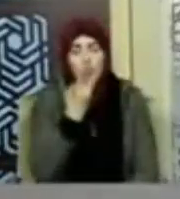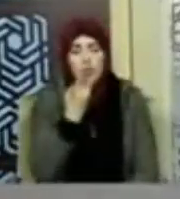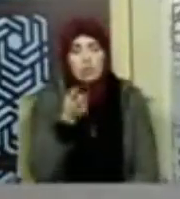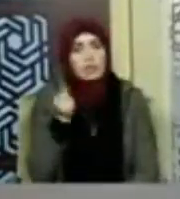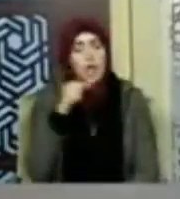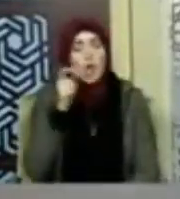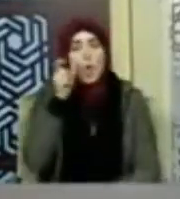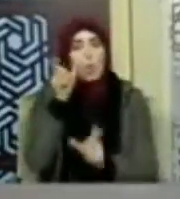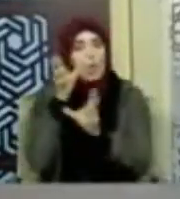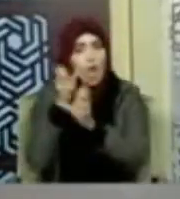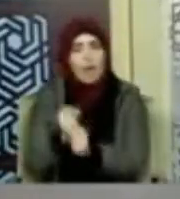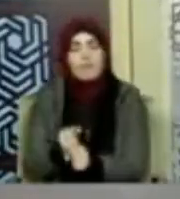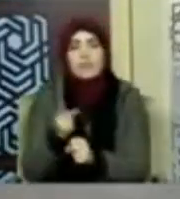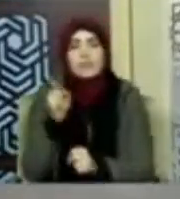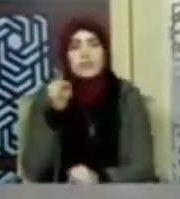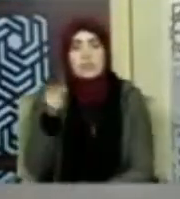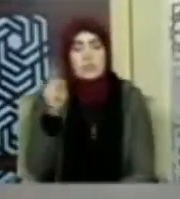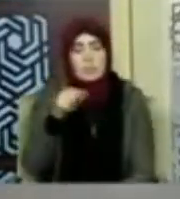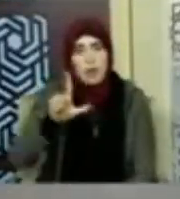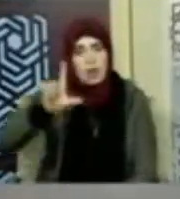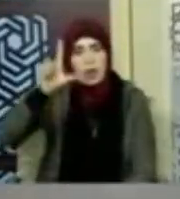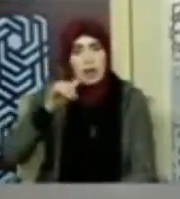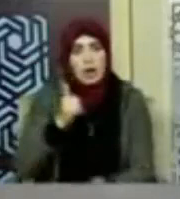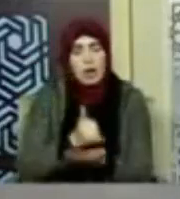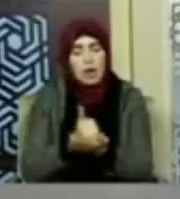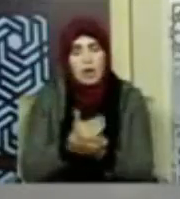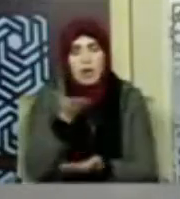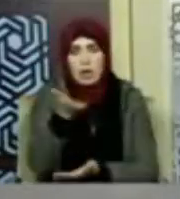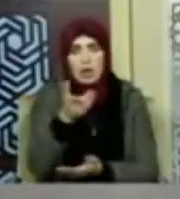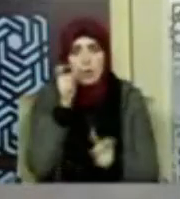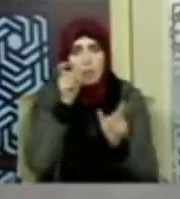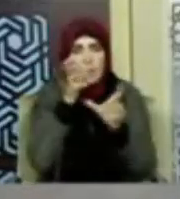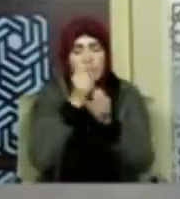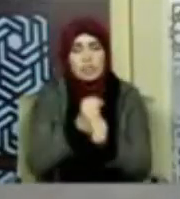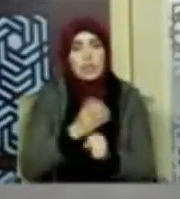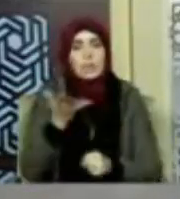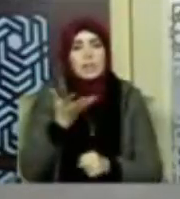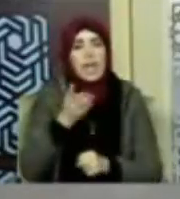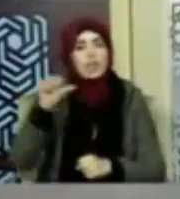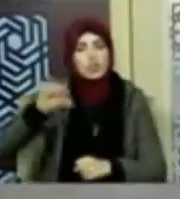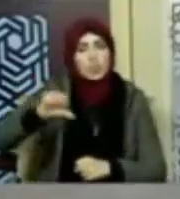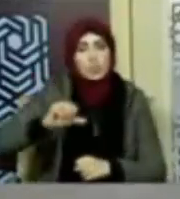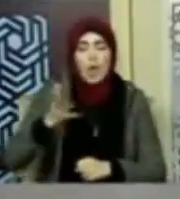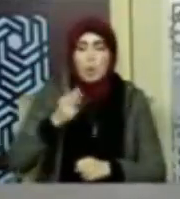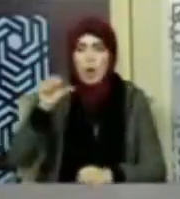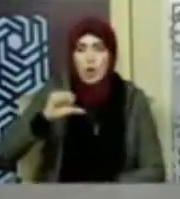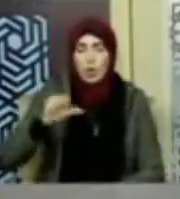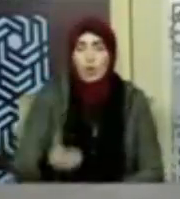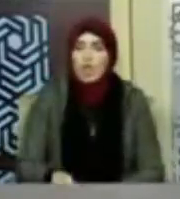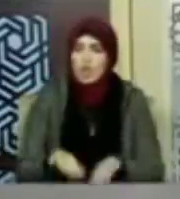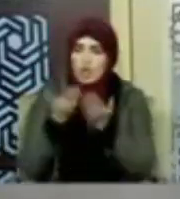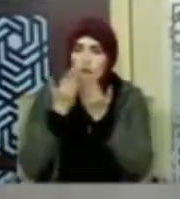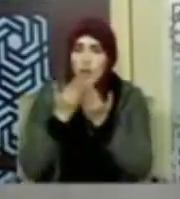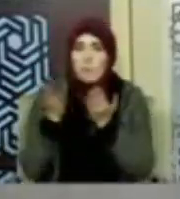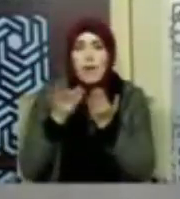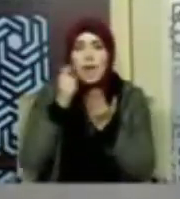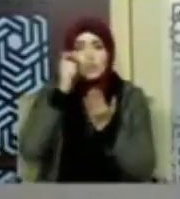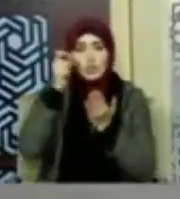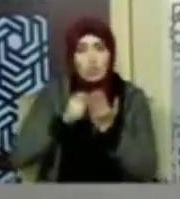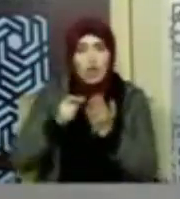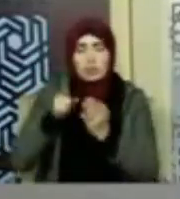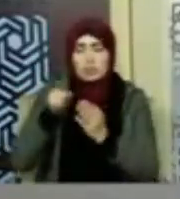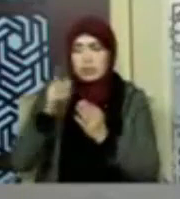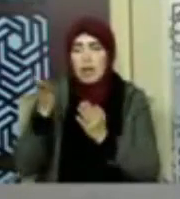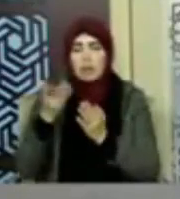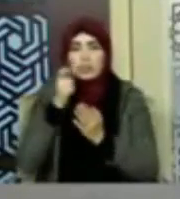وقائدنا ووطننا ومصرنا من كل سوء ومكروه. اللهم من أراد مصرنا بسوء